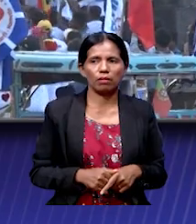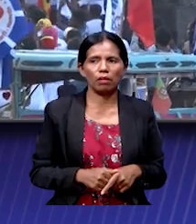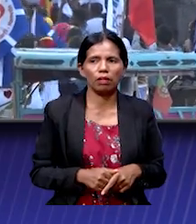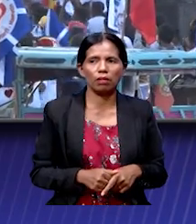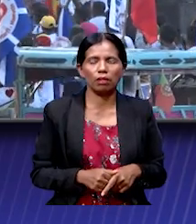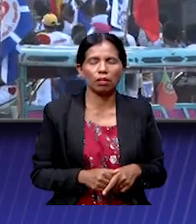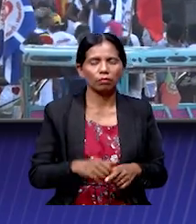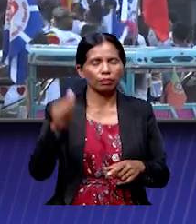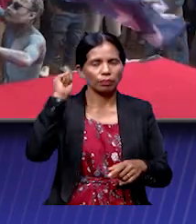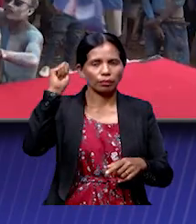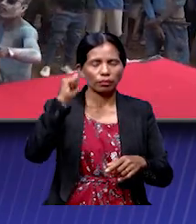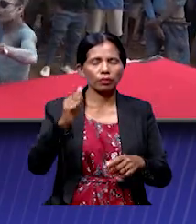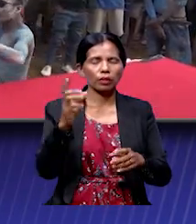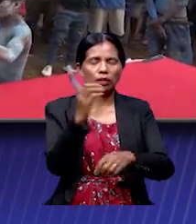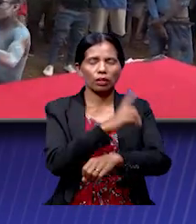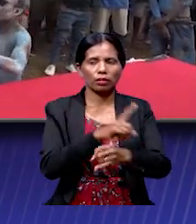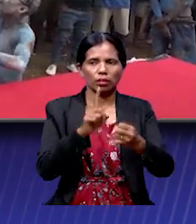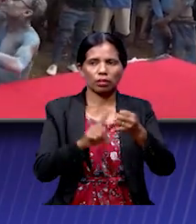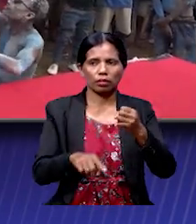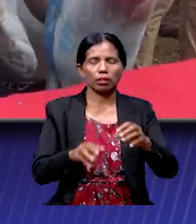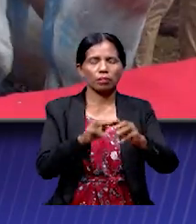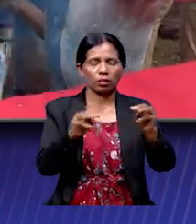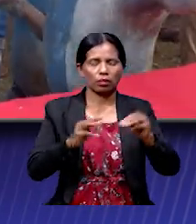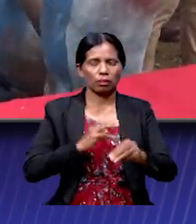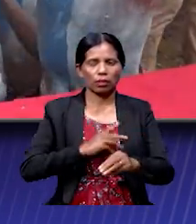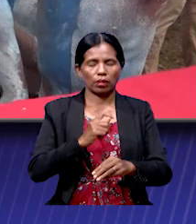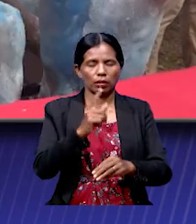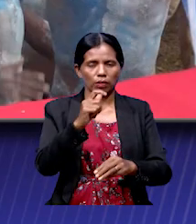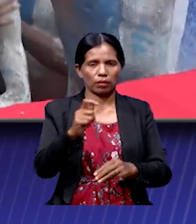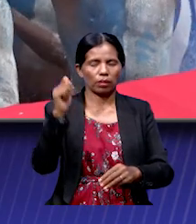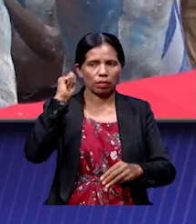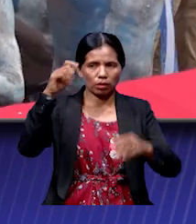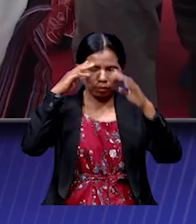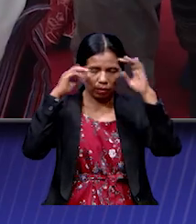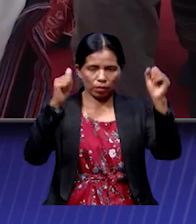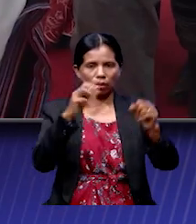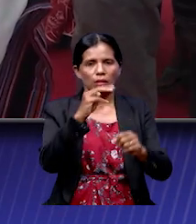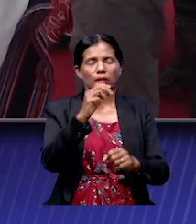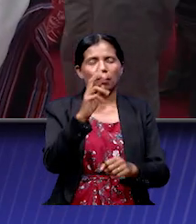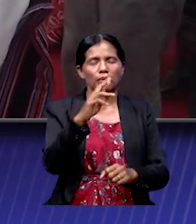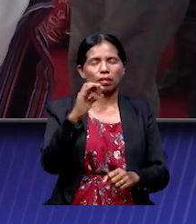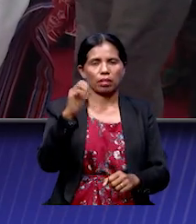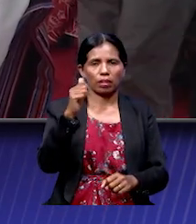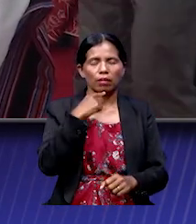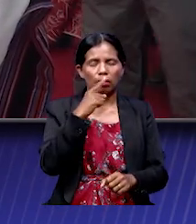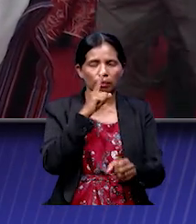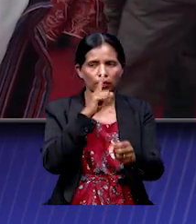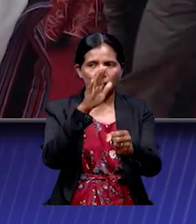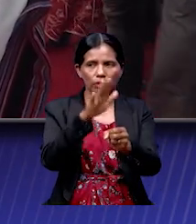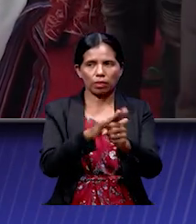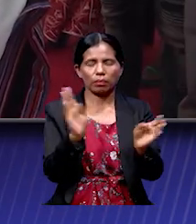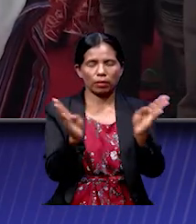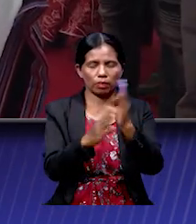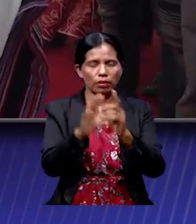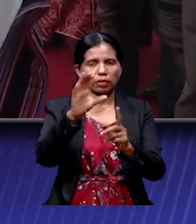Ia kampanye eleitoral loranda iku siha munisipiu Manatutu, kandidatu presidente Republika Mariano Assanami Sabino promete se eleitu ba